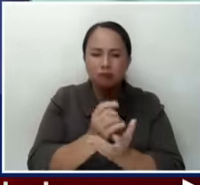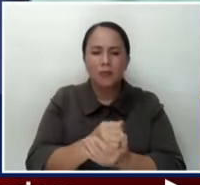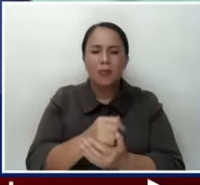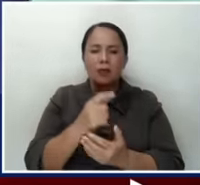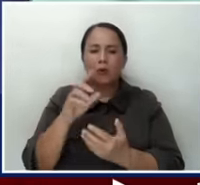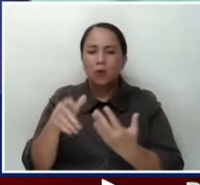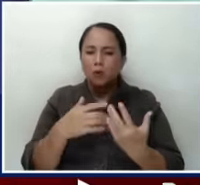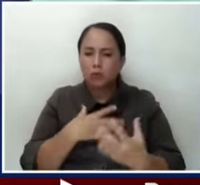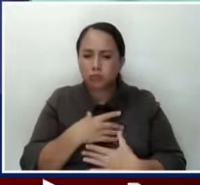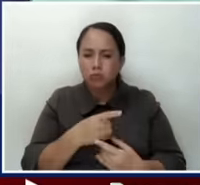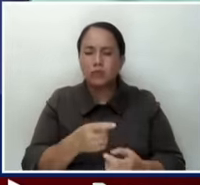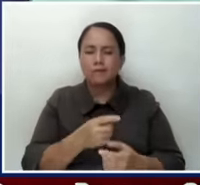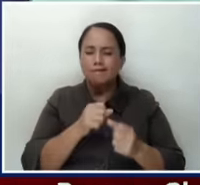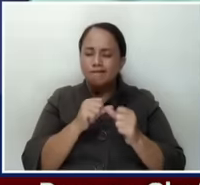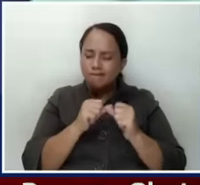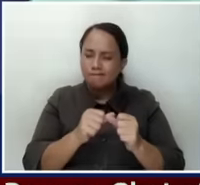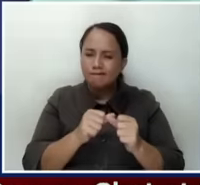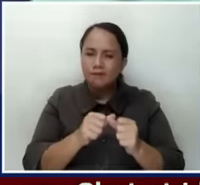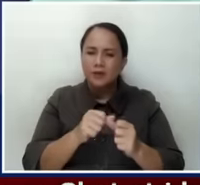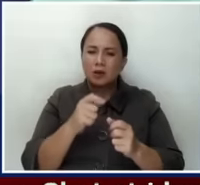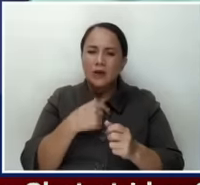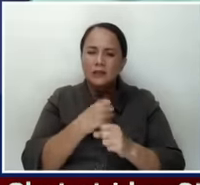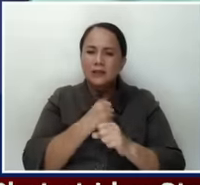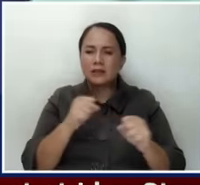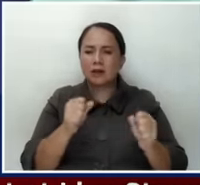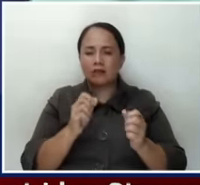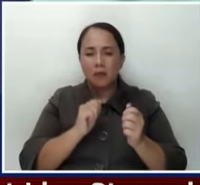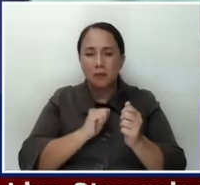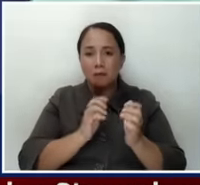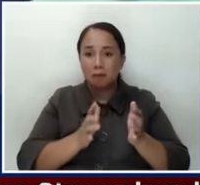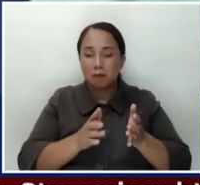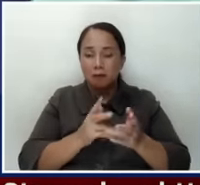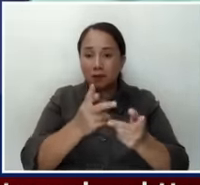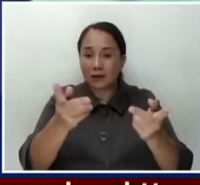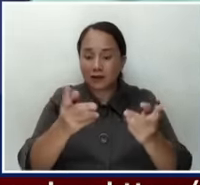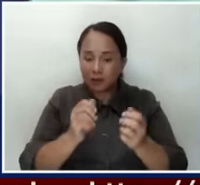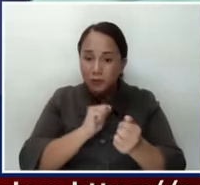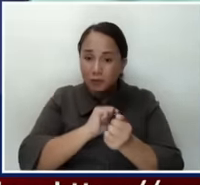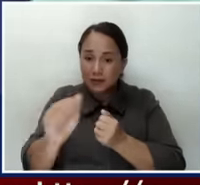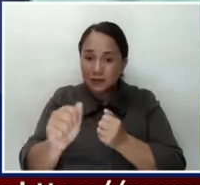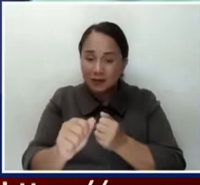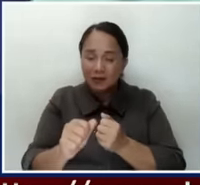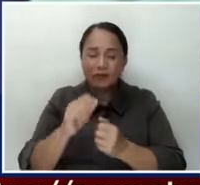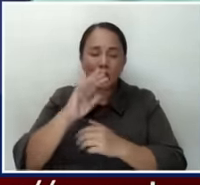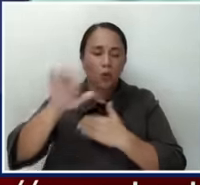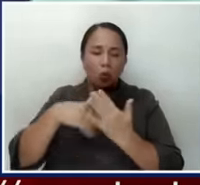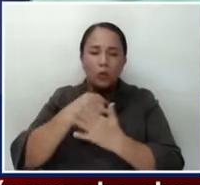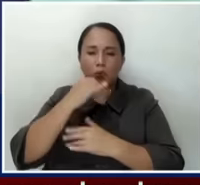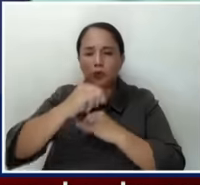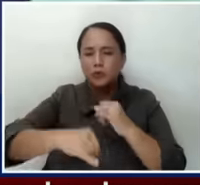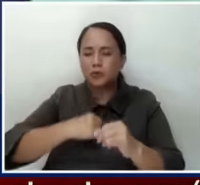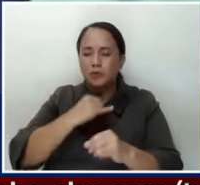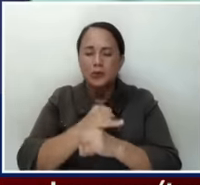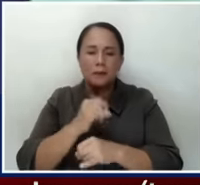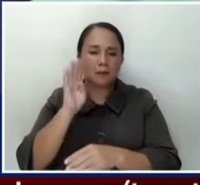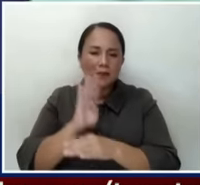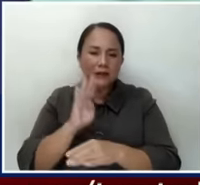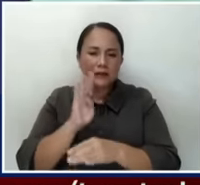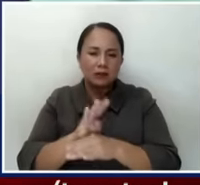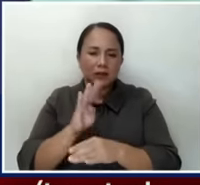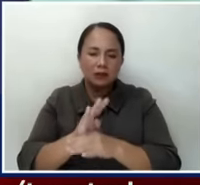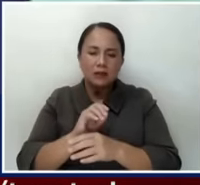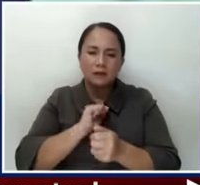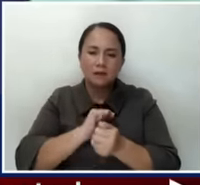interest to keep it as a safe passage for all international commerce that that goes